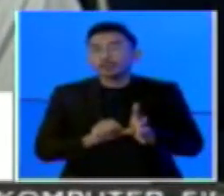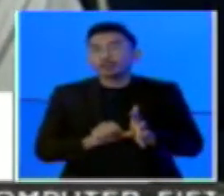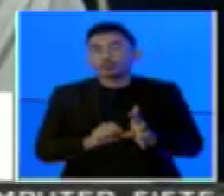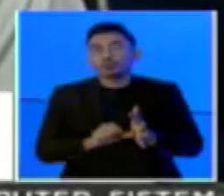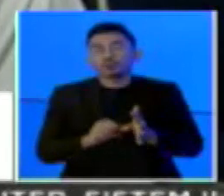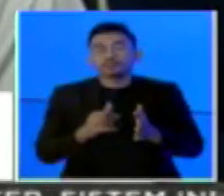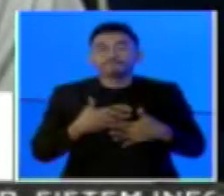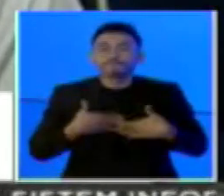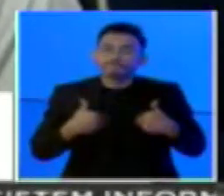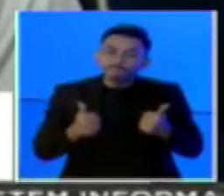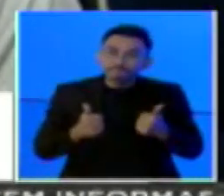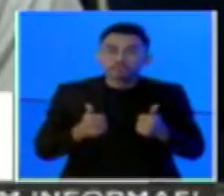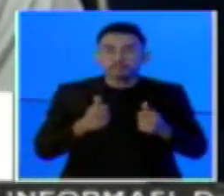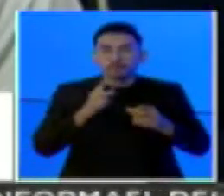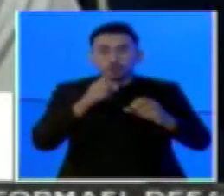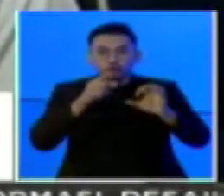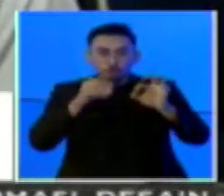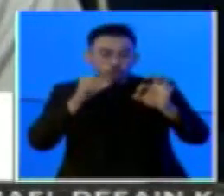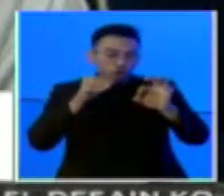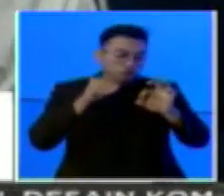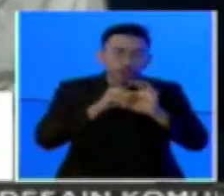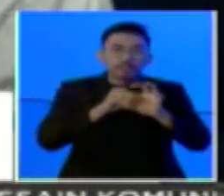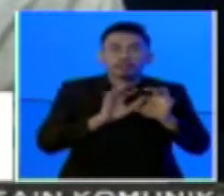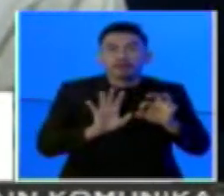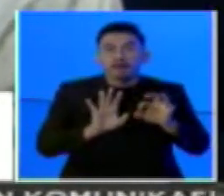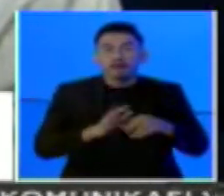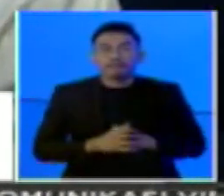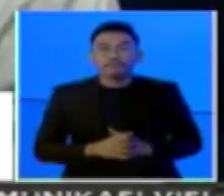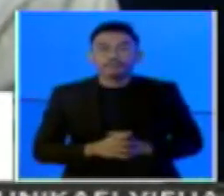100% tersumbat total pada saat itu. Tapi setelah itu